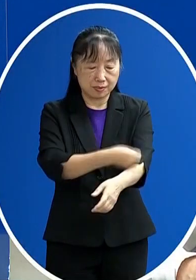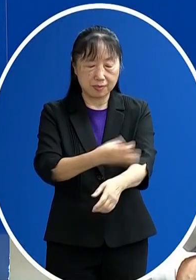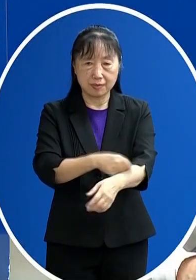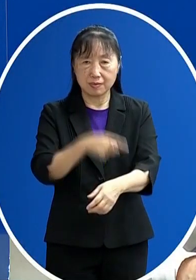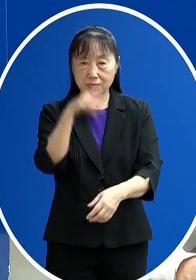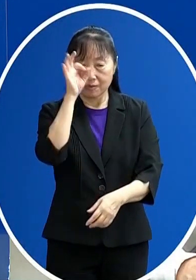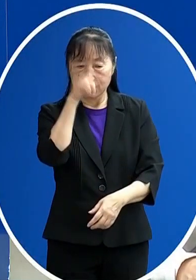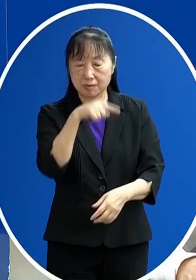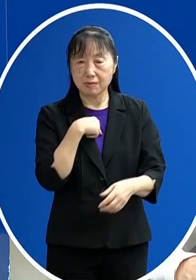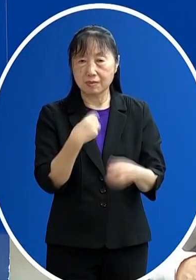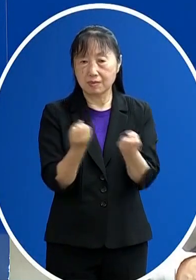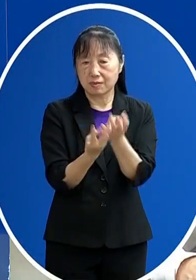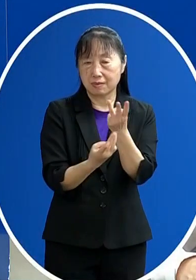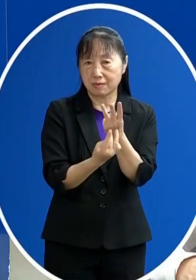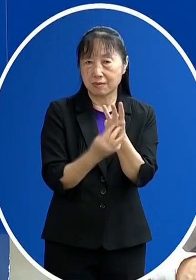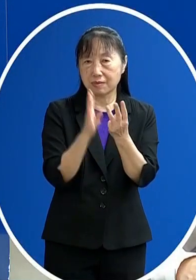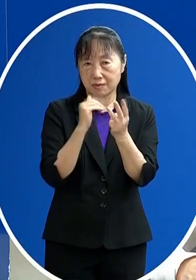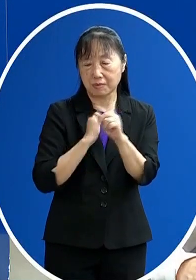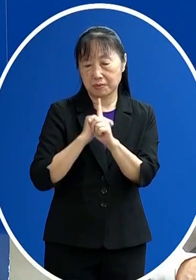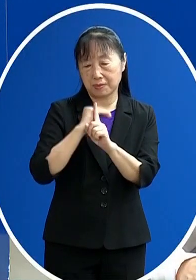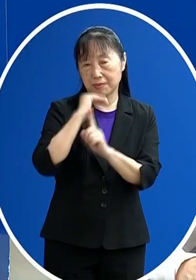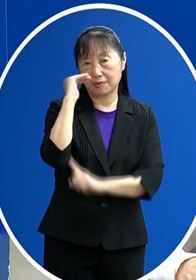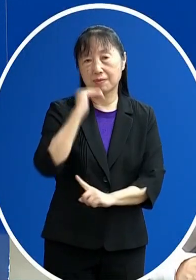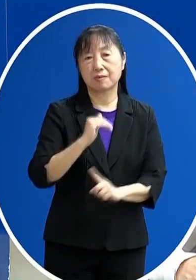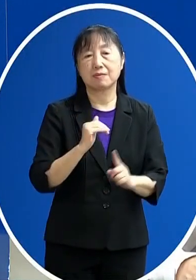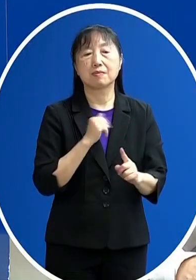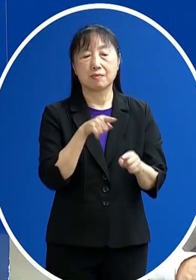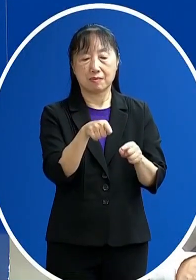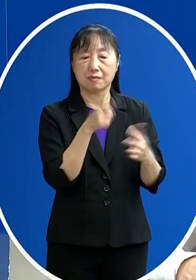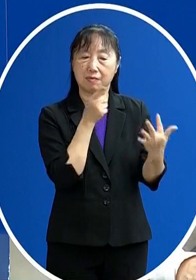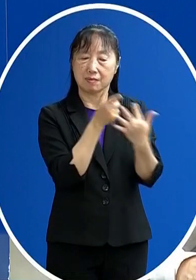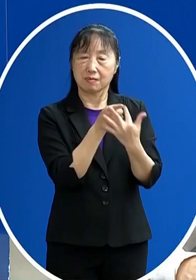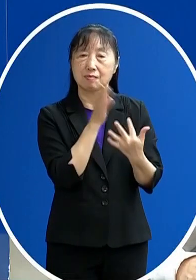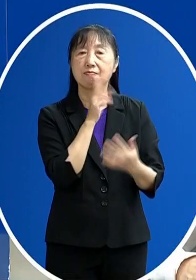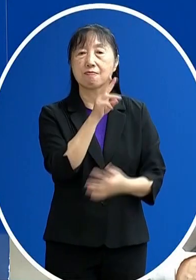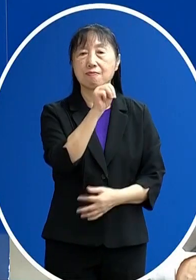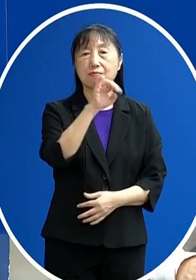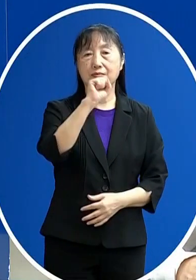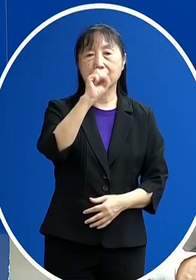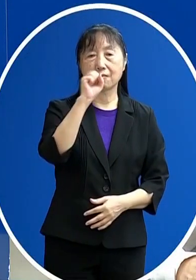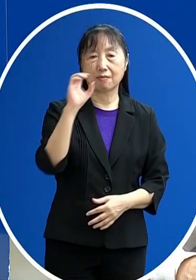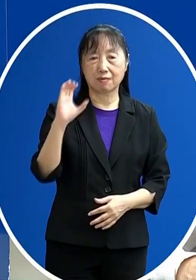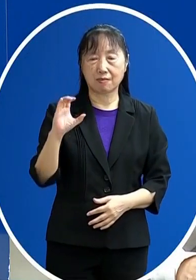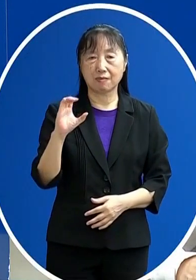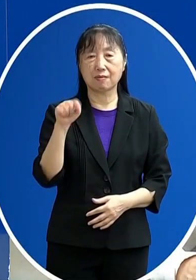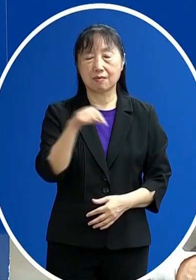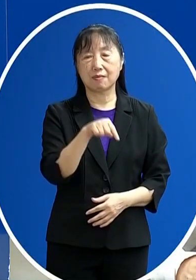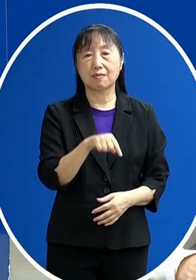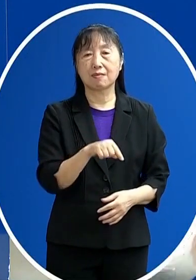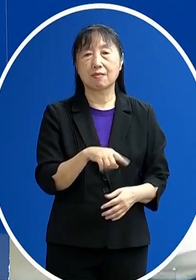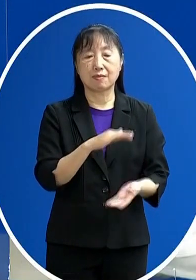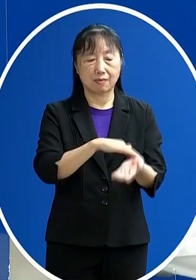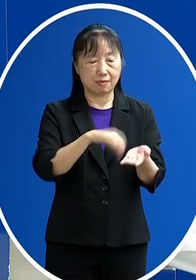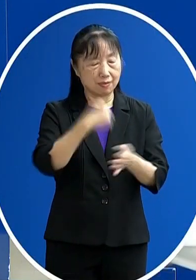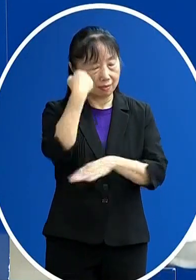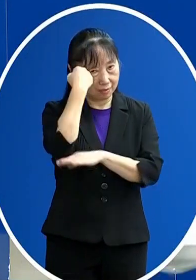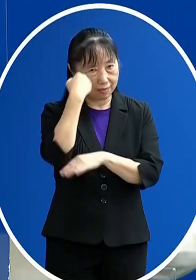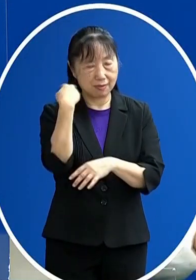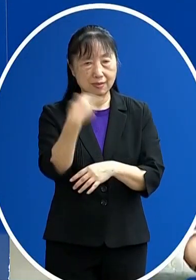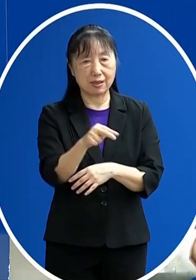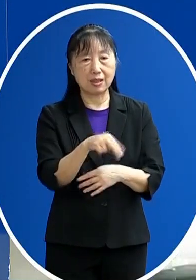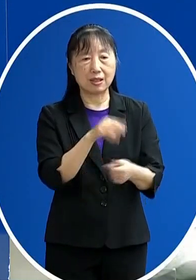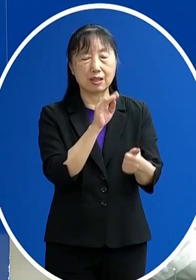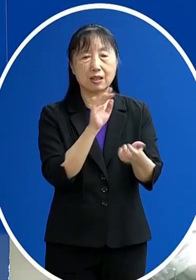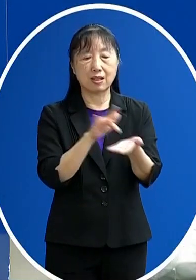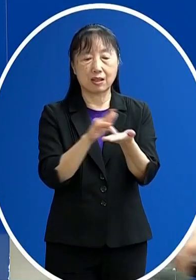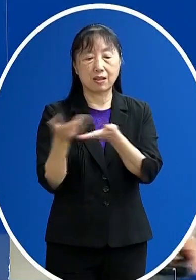和血栓指数都有升高，所以诊断是也有 Miss C 的一个情形。那住院后有给予免疫球蛋白等等